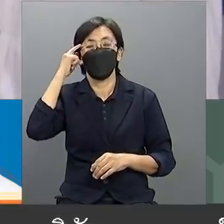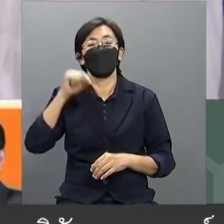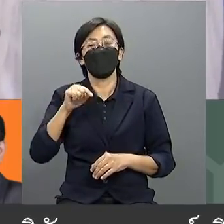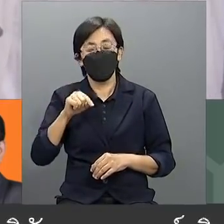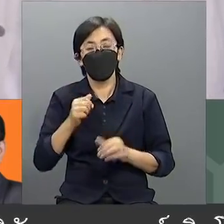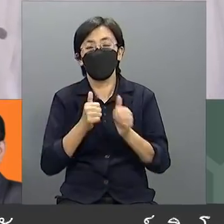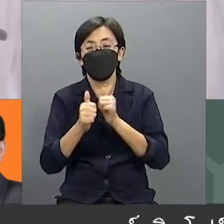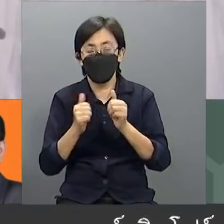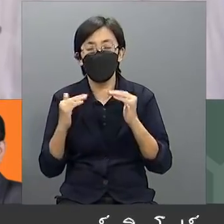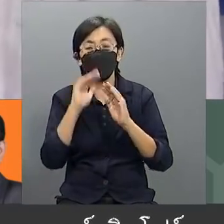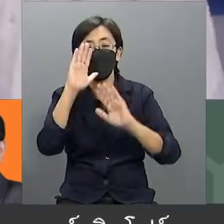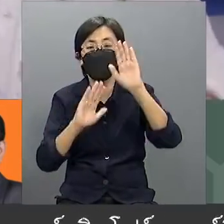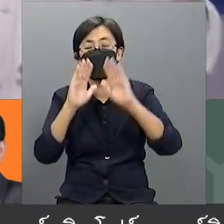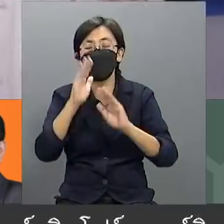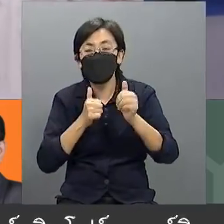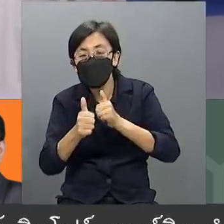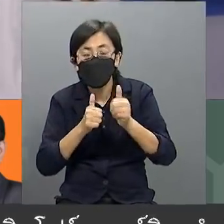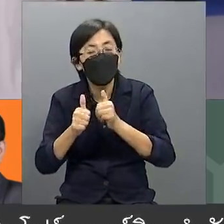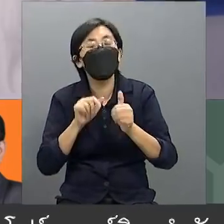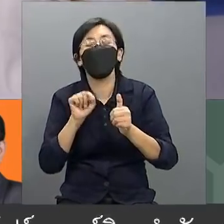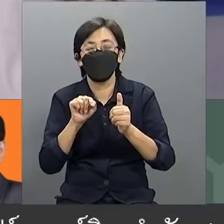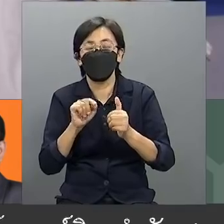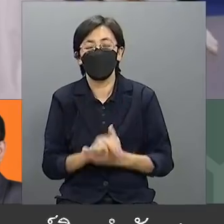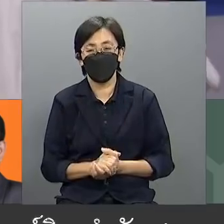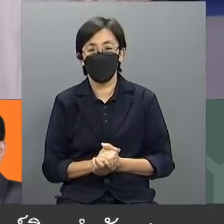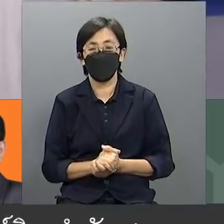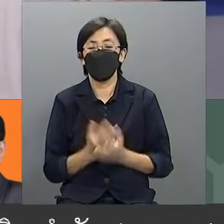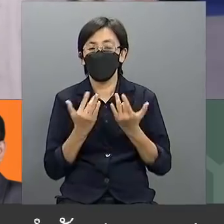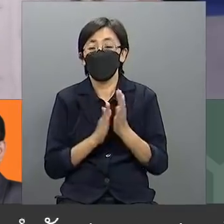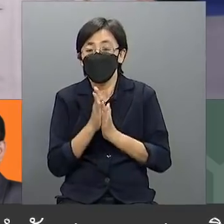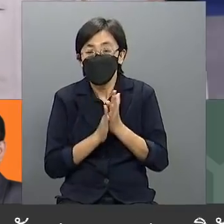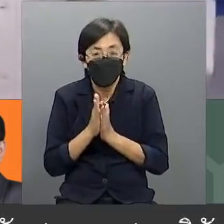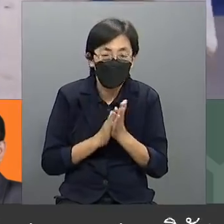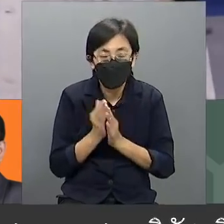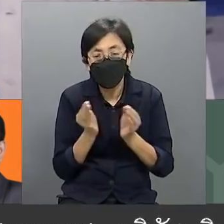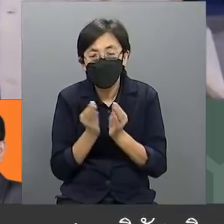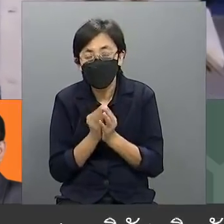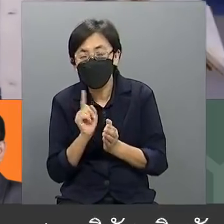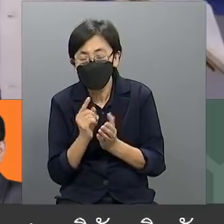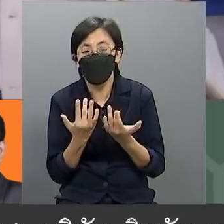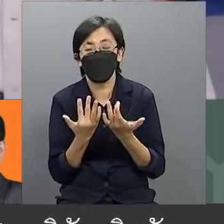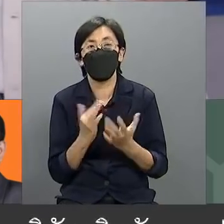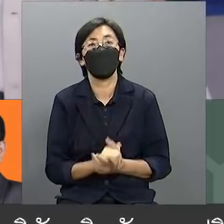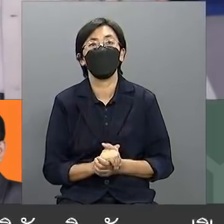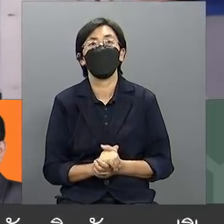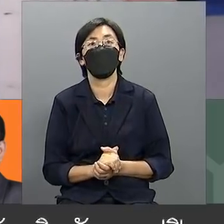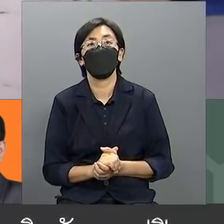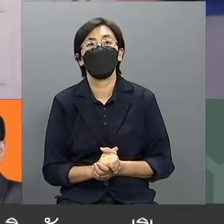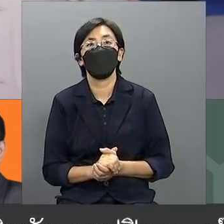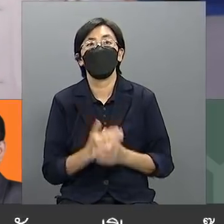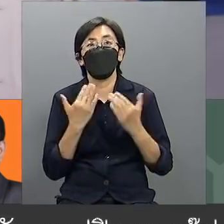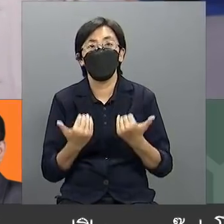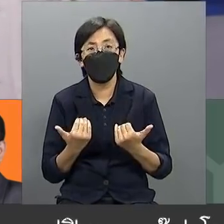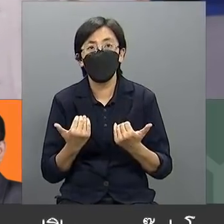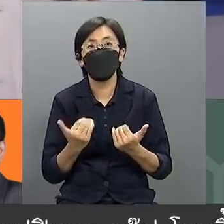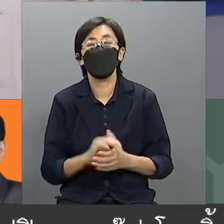ใจก็รอลุ้นผลกันครับนะครับไม่ชอบครับวันนี้คุณวิโรจน์ปกติฉันตั้งแต่เช้านะวันนี้เนี่ยสวมเสื้อฟุตบอลทีมโปรด